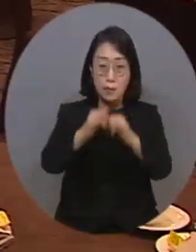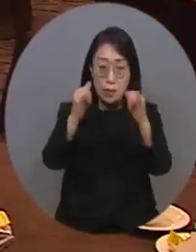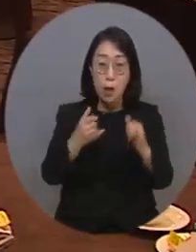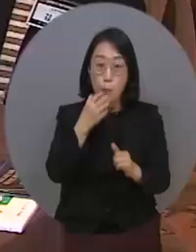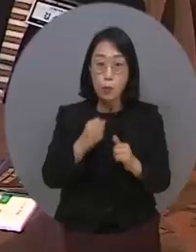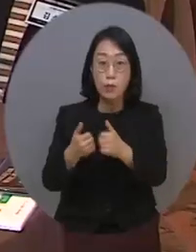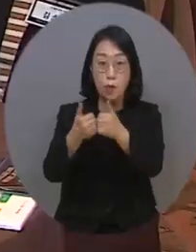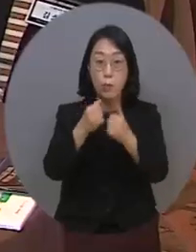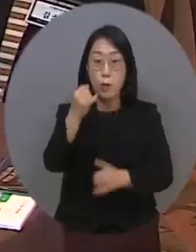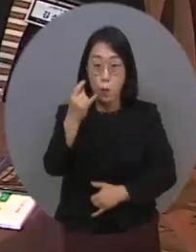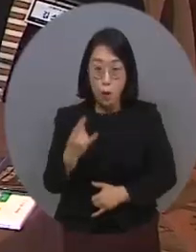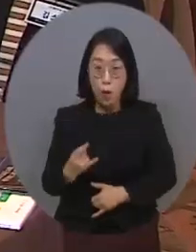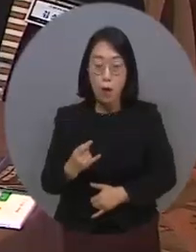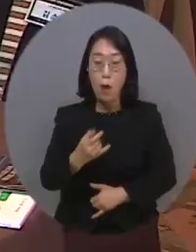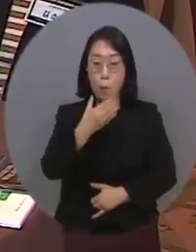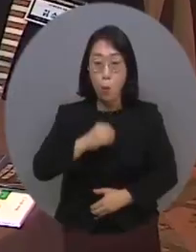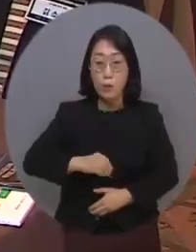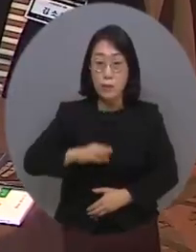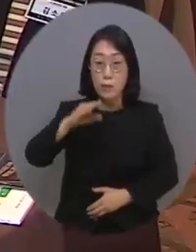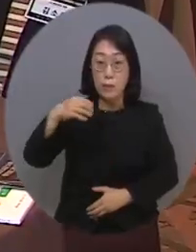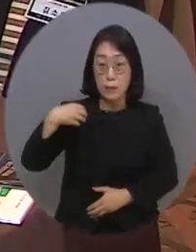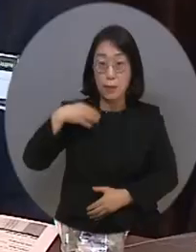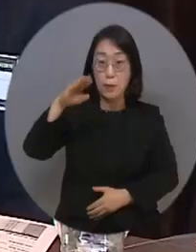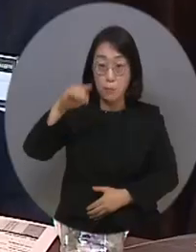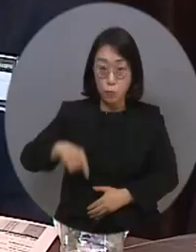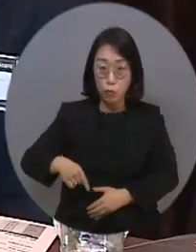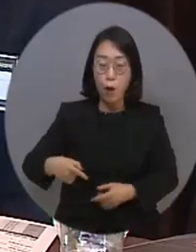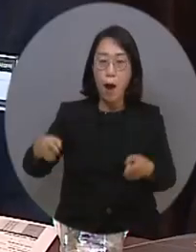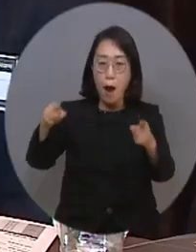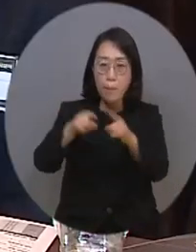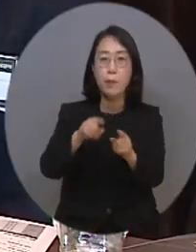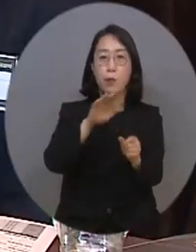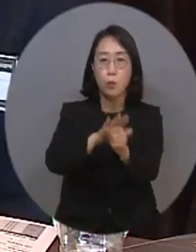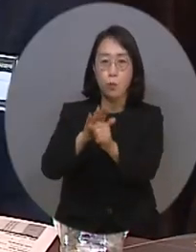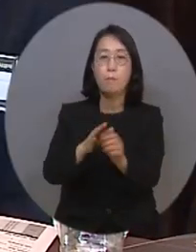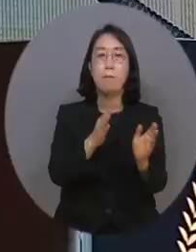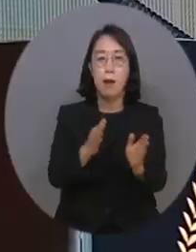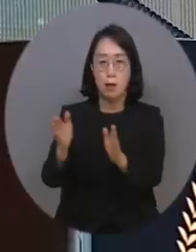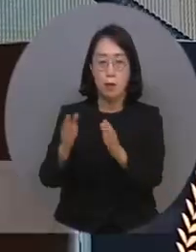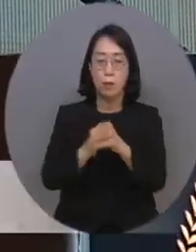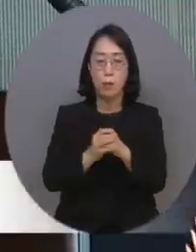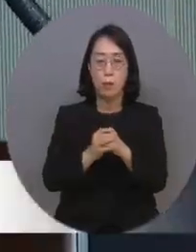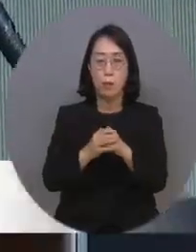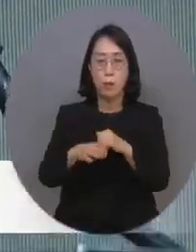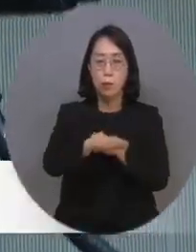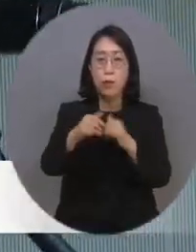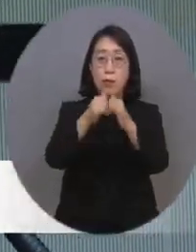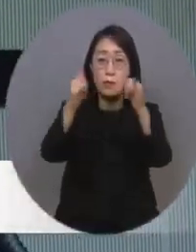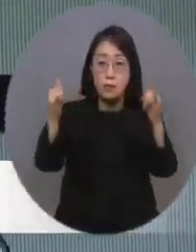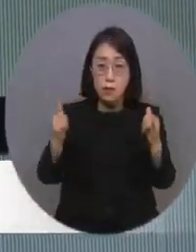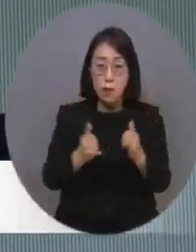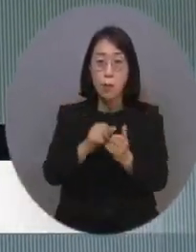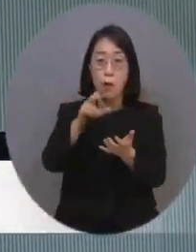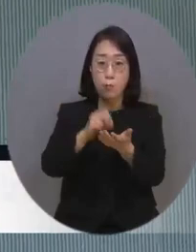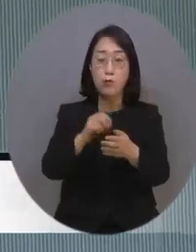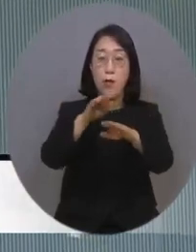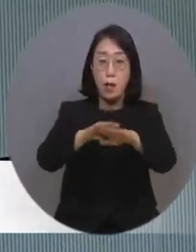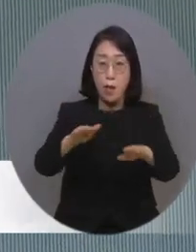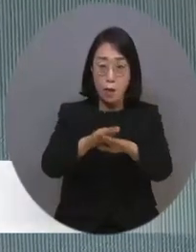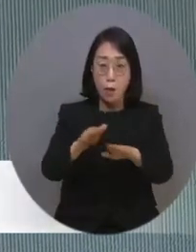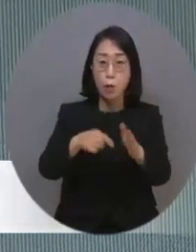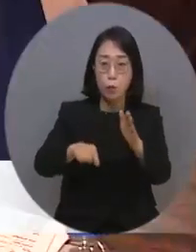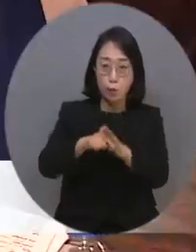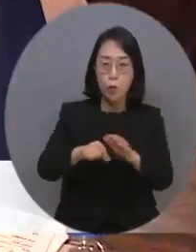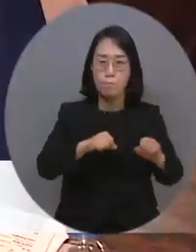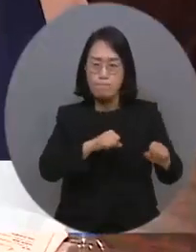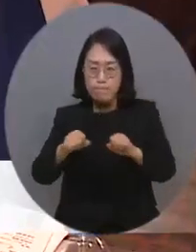주관하며 보건복지부와 더 나은 미래가 공동 후원했습니다 우리 사회의 다양한 문제 해결을 위해 활동을